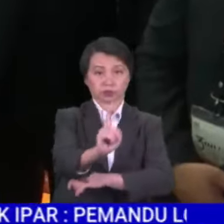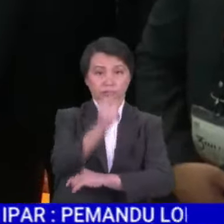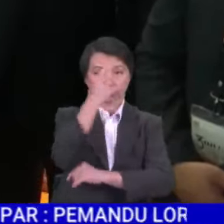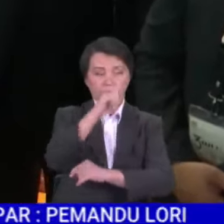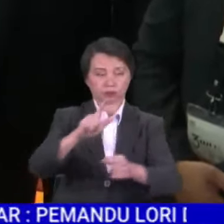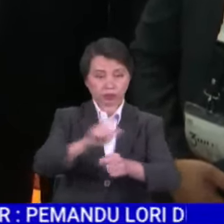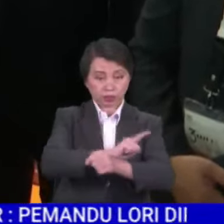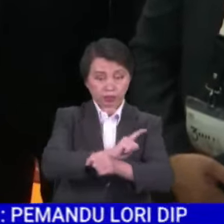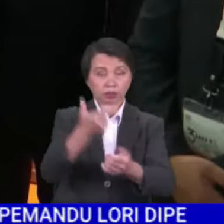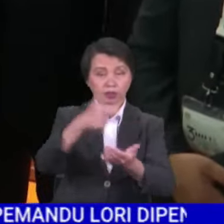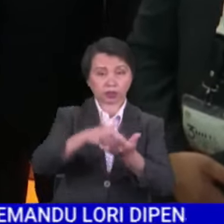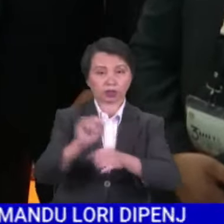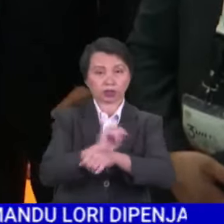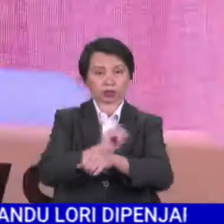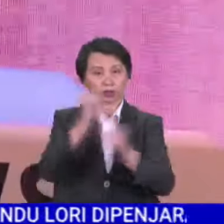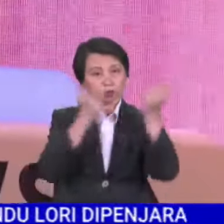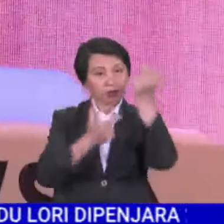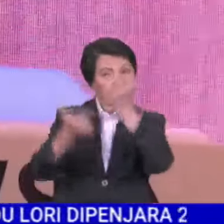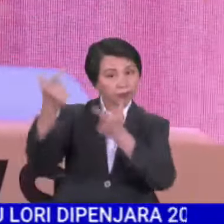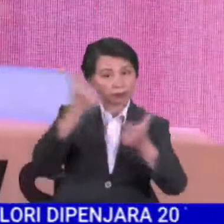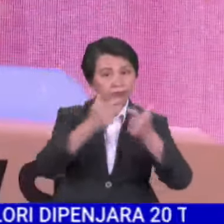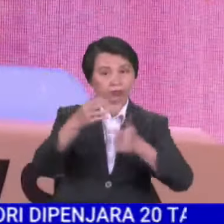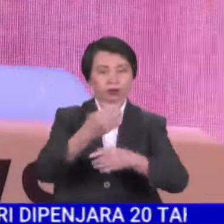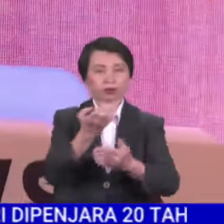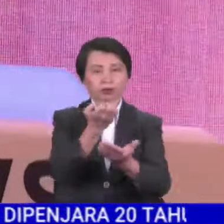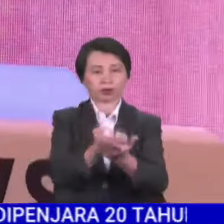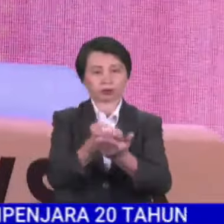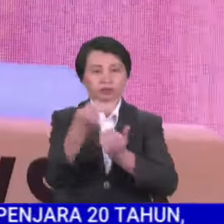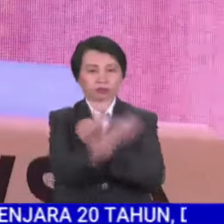bagi melengkapkan lagi industri pelancongan dan